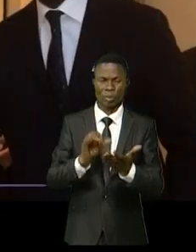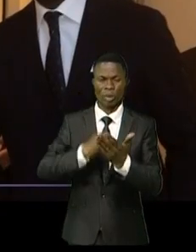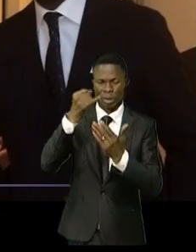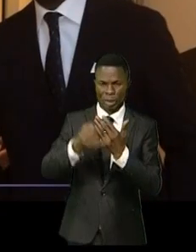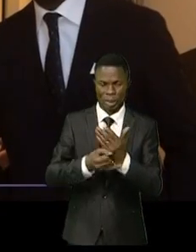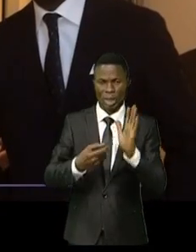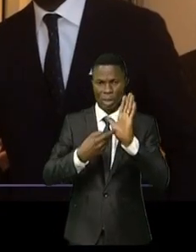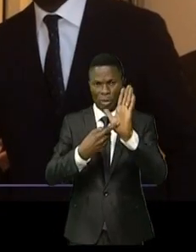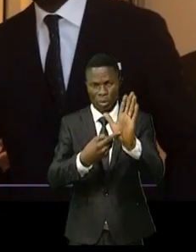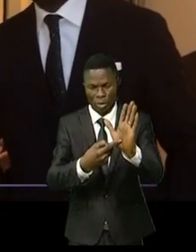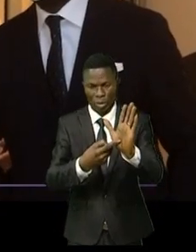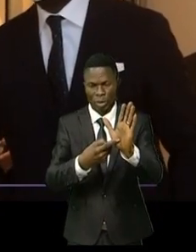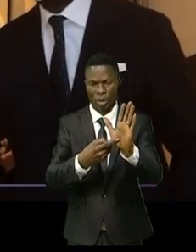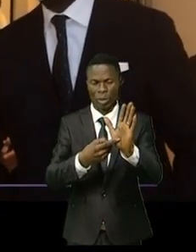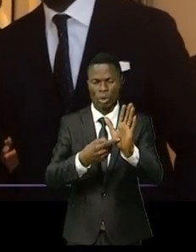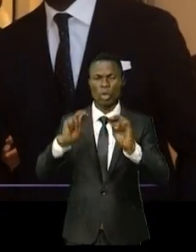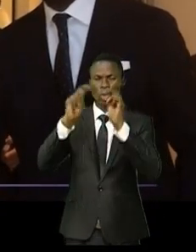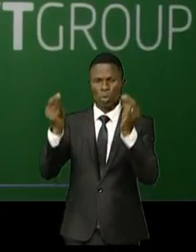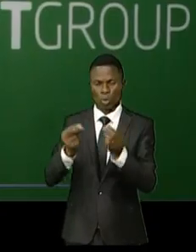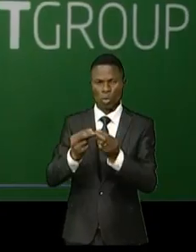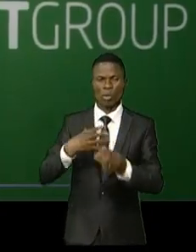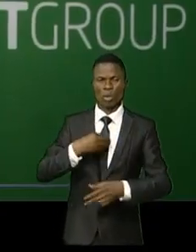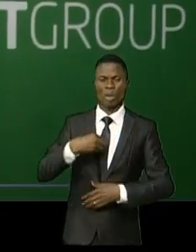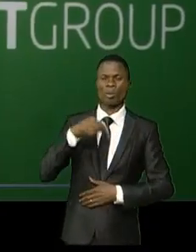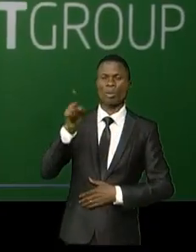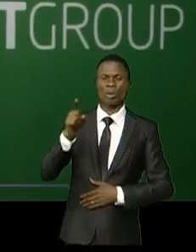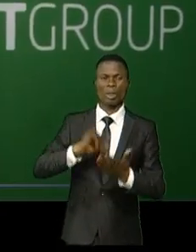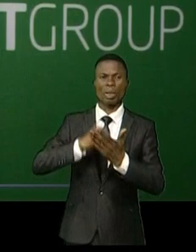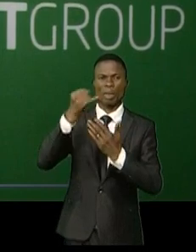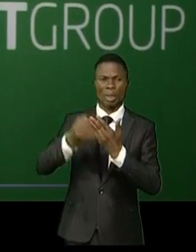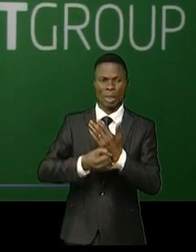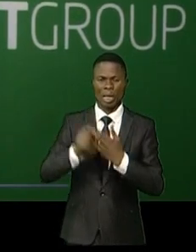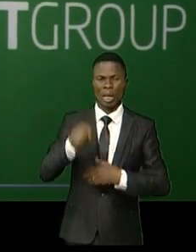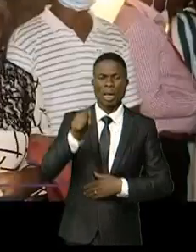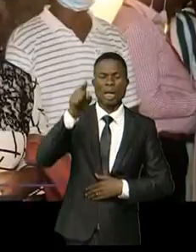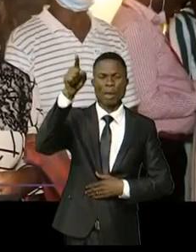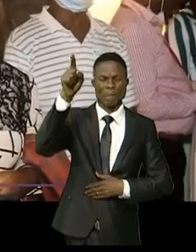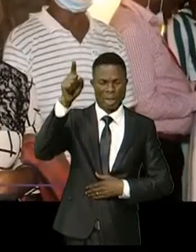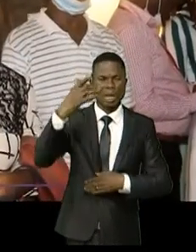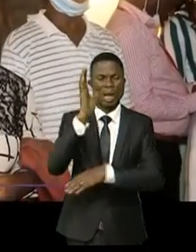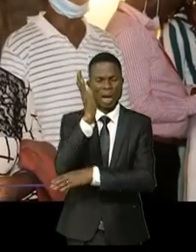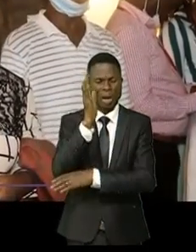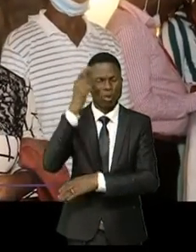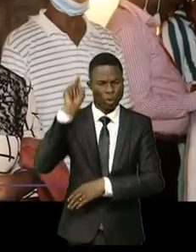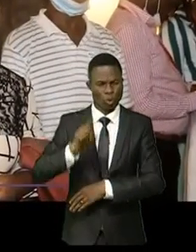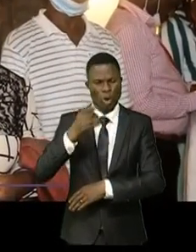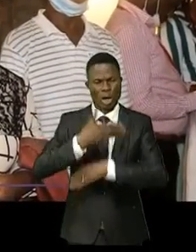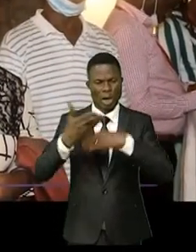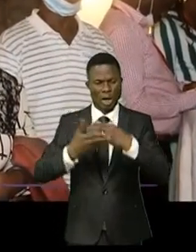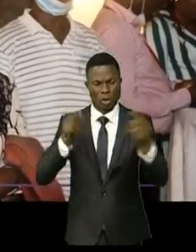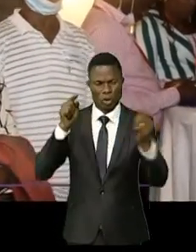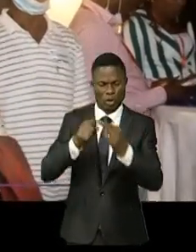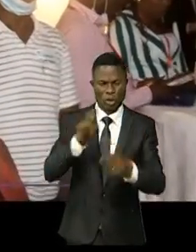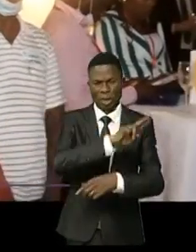été présenté et porté par le groupe Colruyt en droite ligne du programme 1 milliard d'arbres d'ici 2023, initié par le chef de